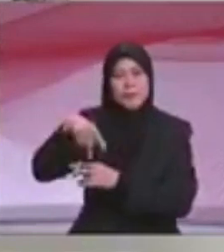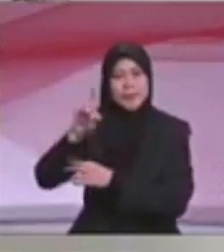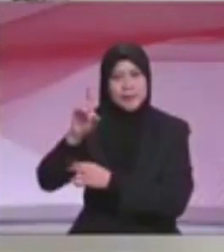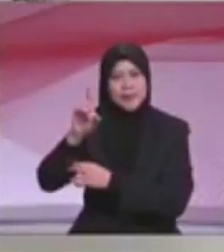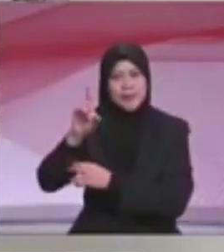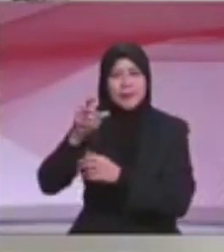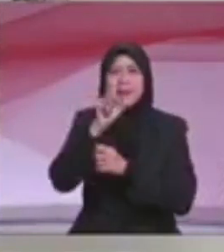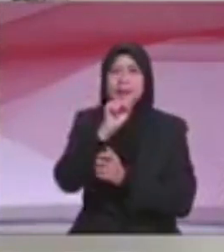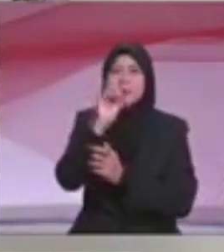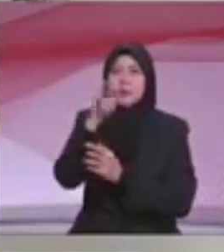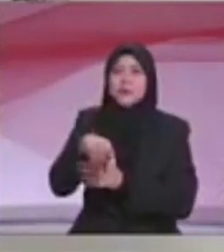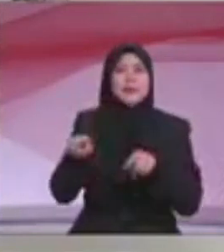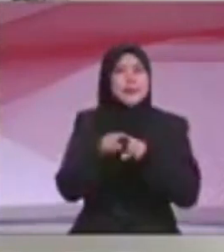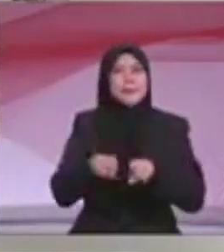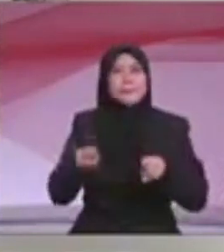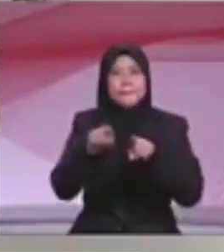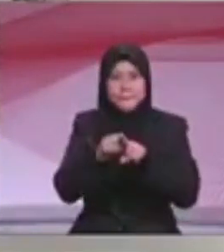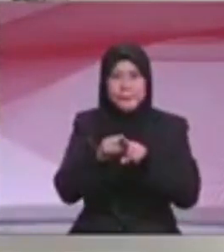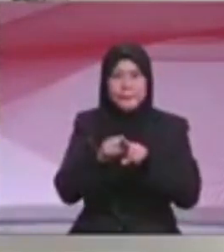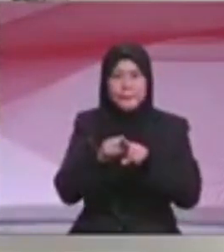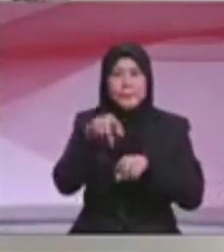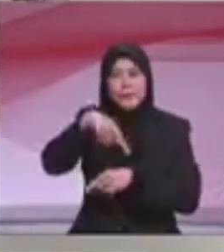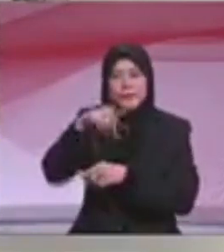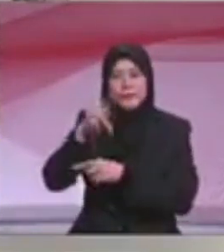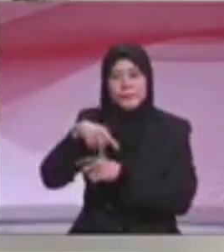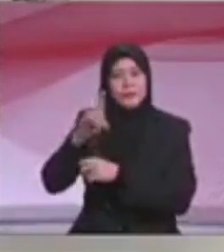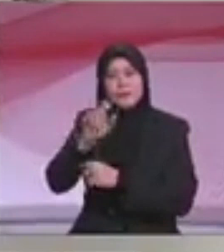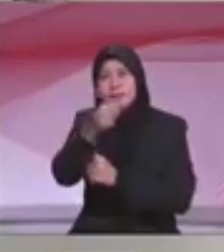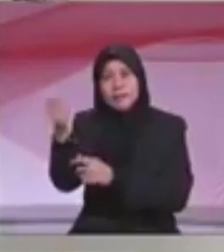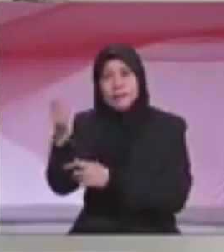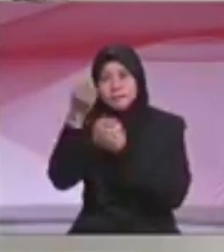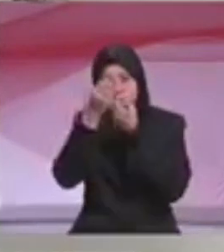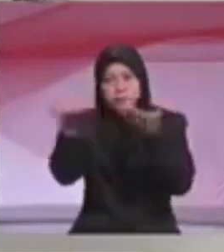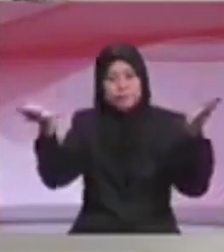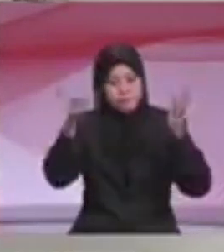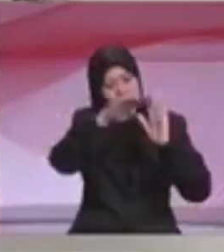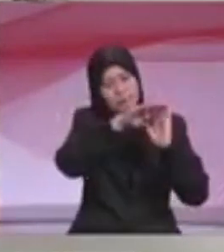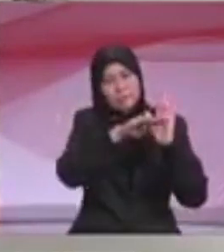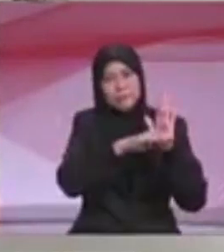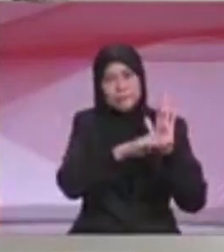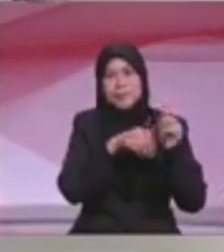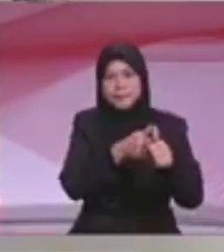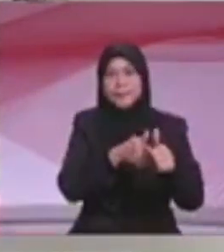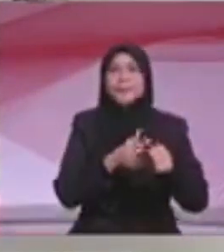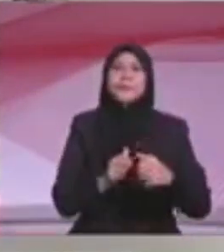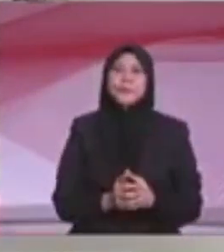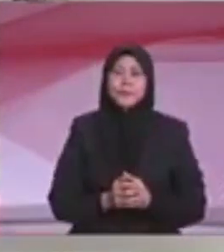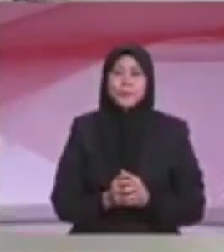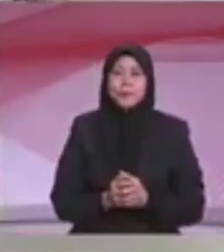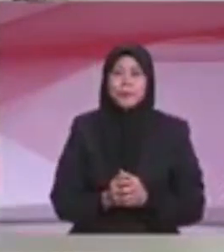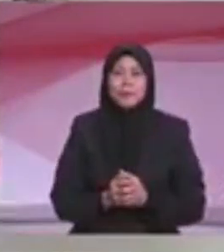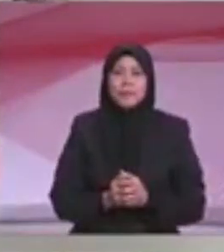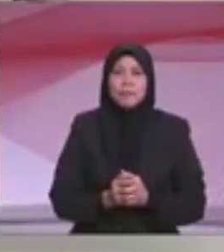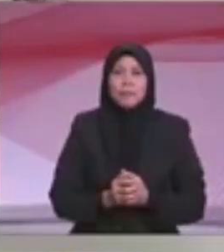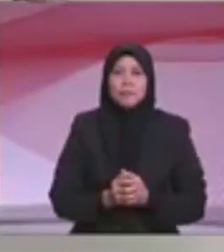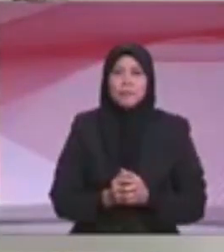SOP-nya sama dengan PKPD-PKPD lain yang telah pun diumumkan. Oleh itu, kesimpulannya,